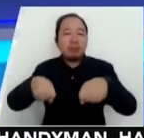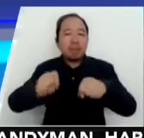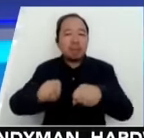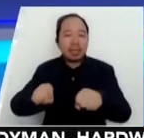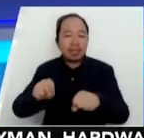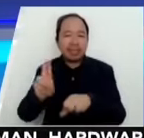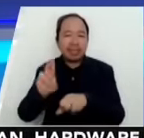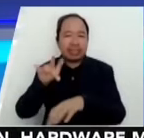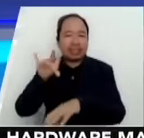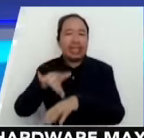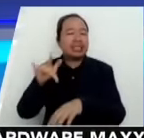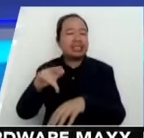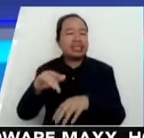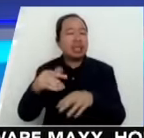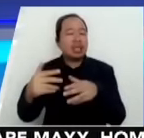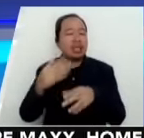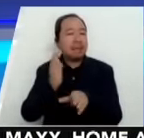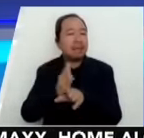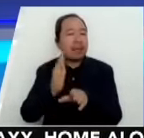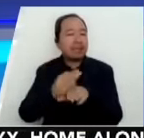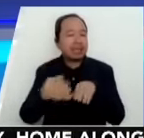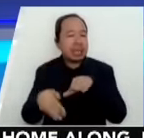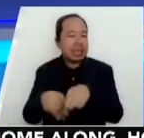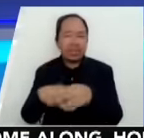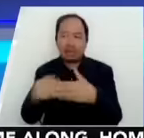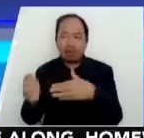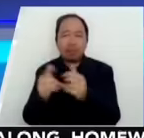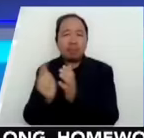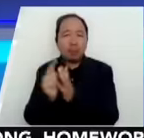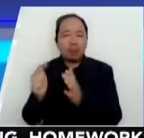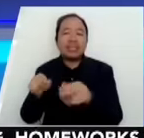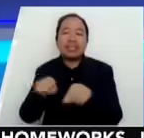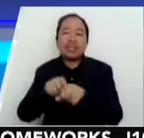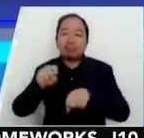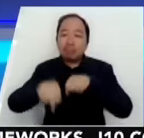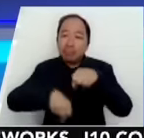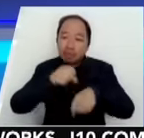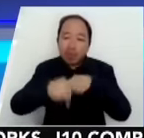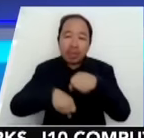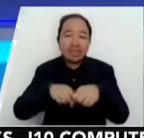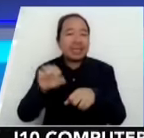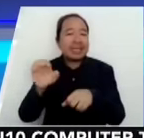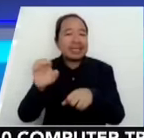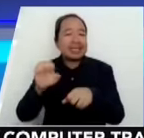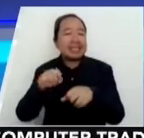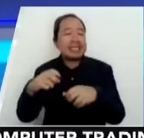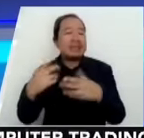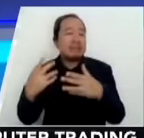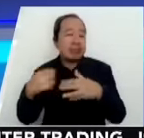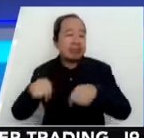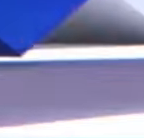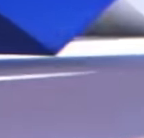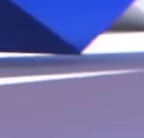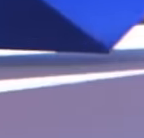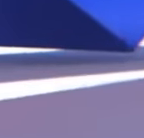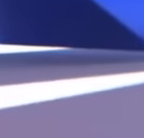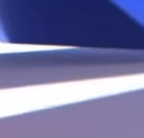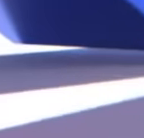bawal. Nagkahulihan din ang mga pedicab at e-bike na bawal sa National Highway. Nakatutok si Marisol Abdurama.